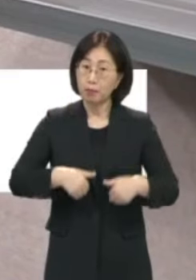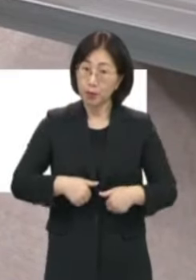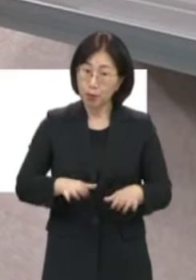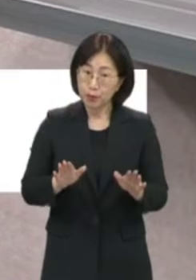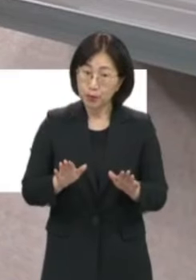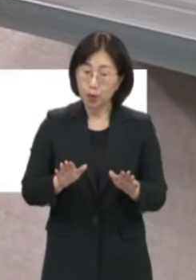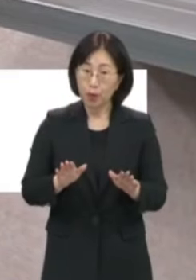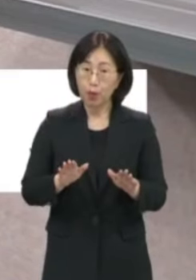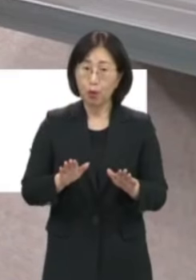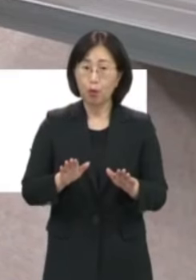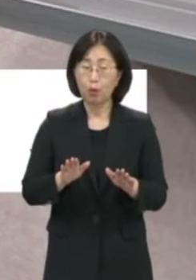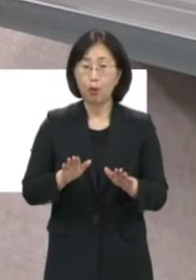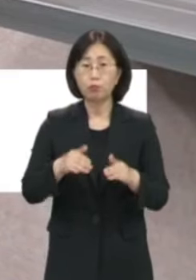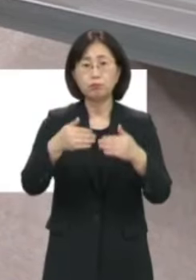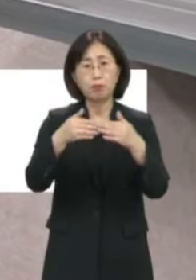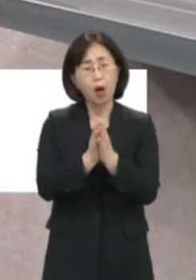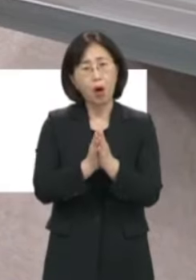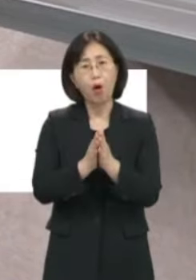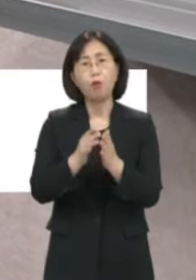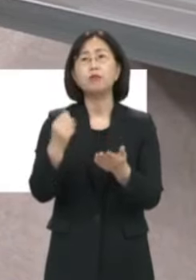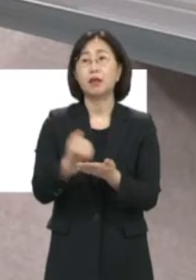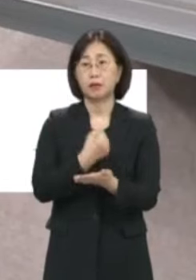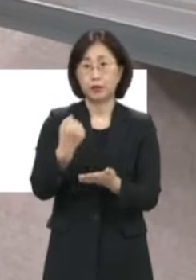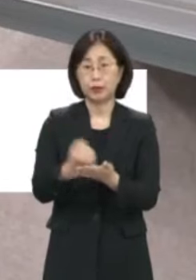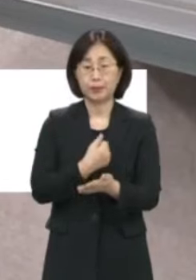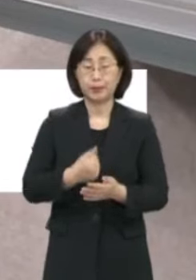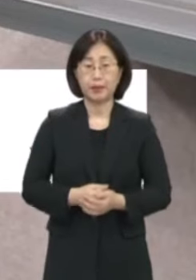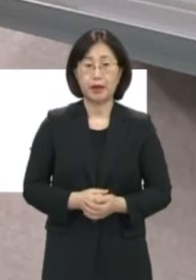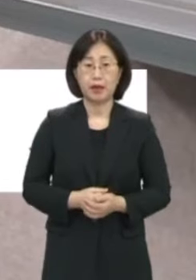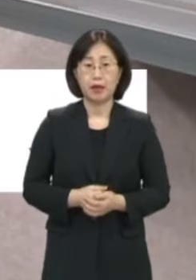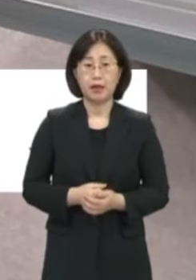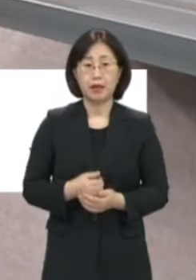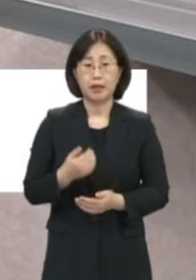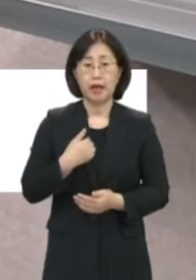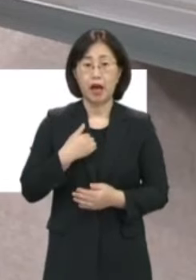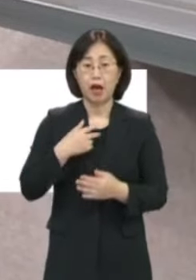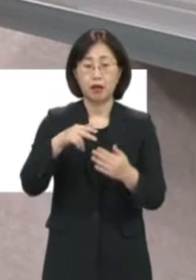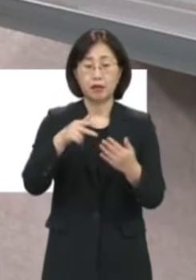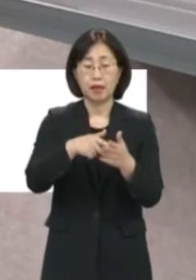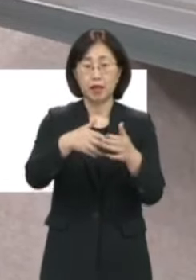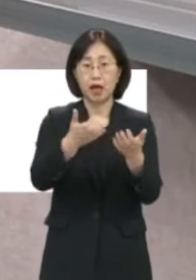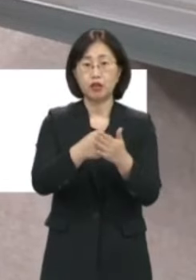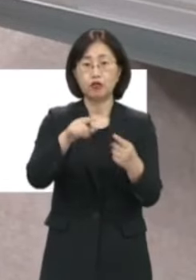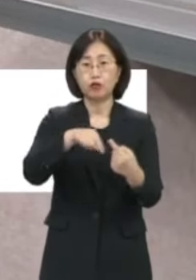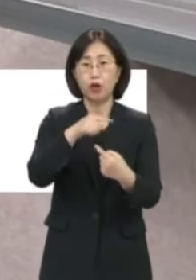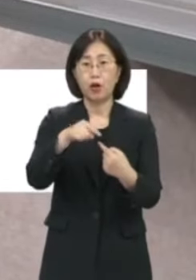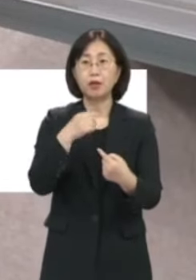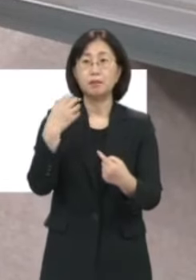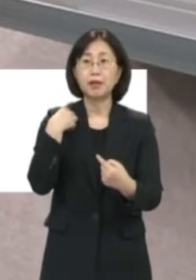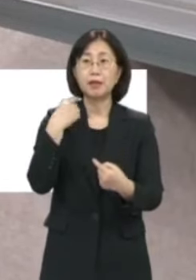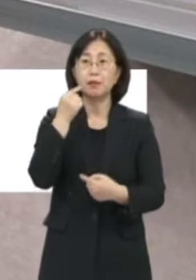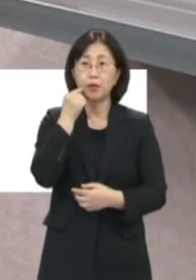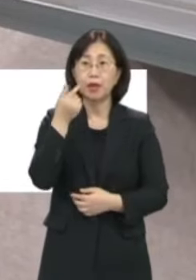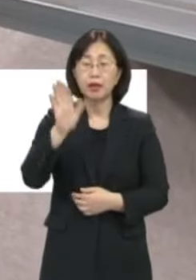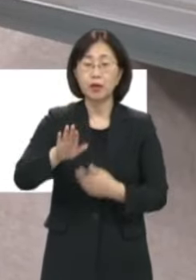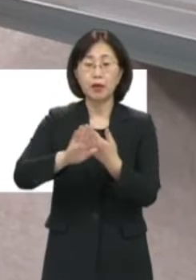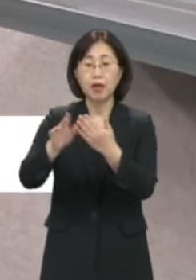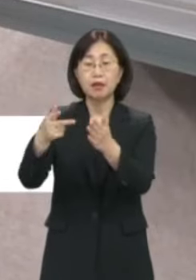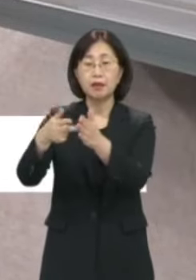없어졌는지에 대한 강한 아쉬움이 있습니다. 저희가 아니더라도 어느 더 좋은 운영할 수